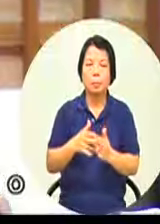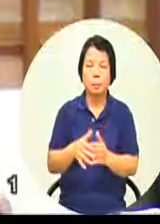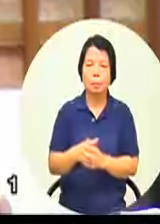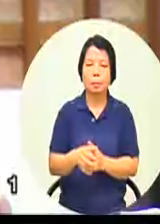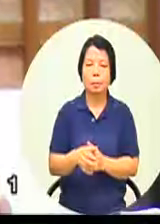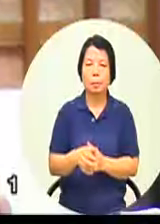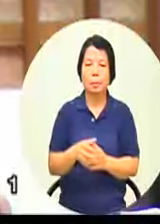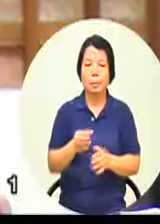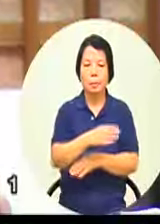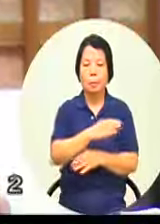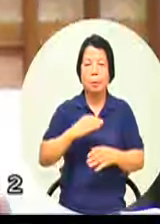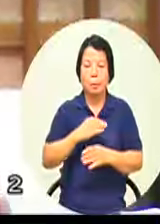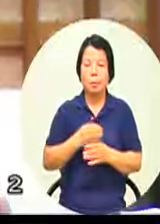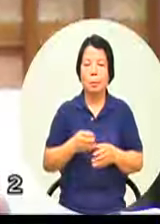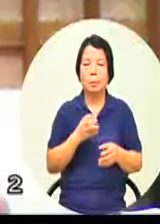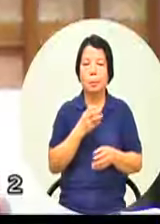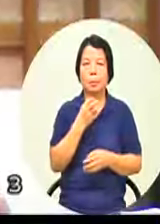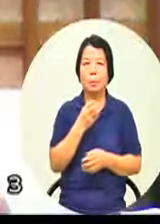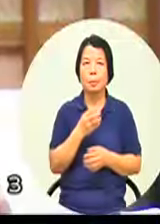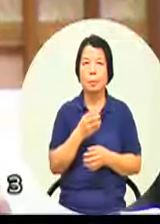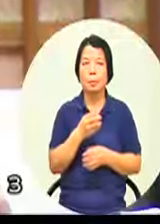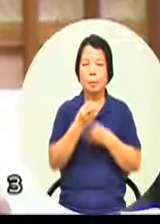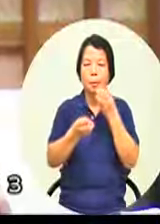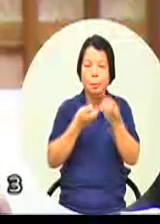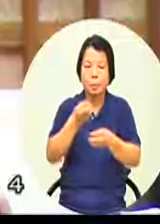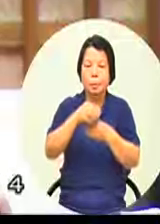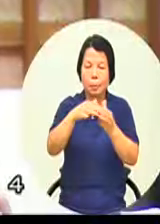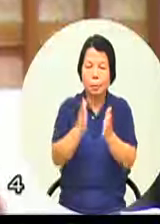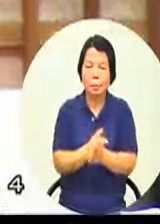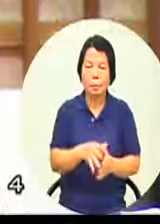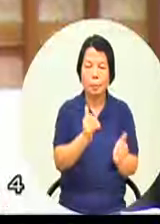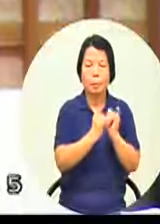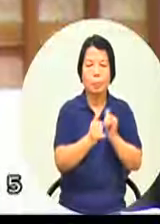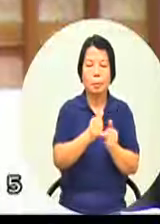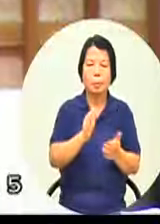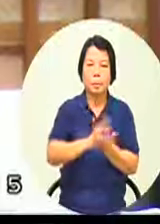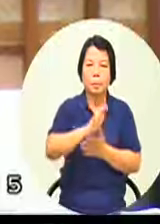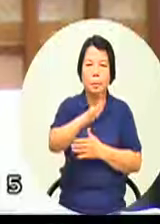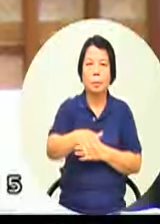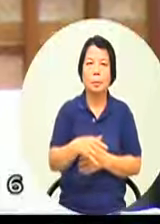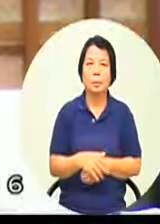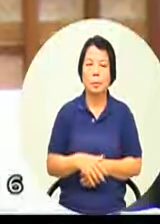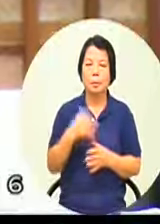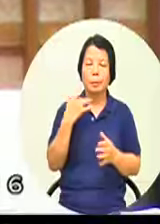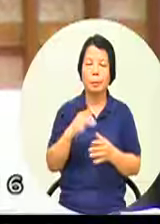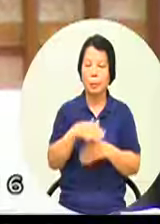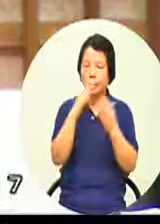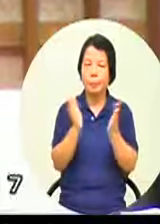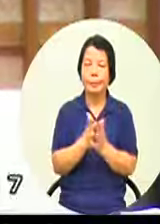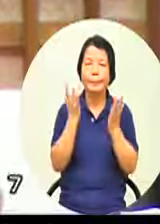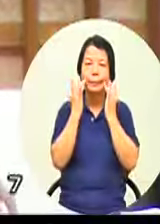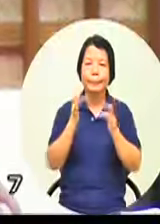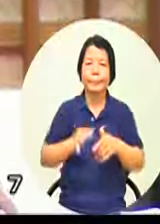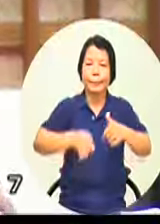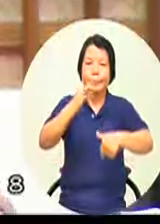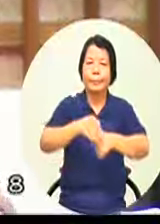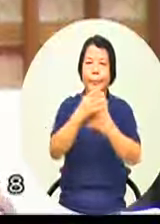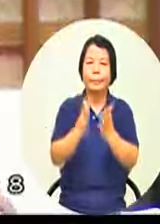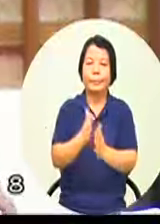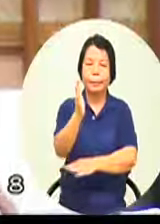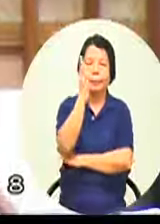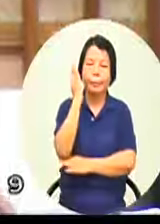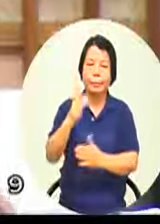声，除了表达市民心声，我希望在市民的心声的下一段，就是所有的菜价能够在政府的带动